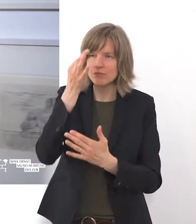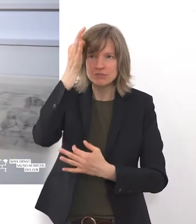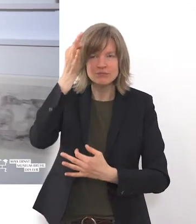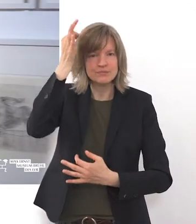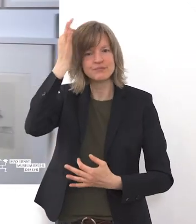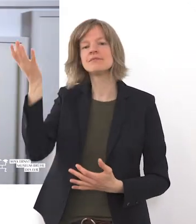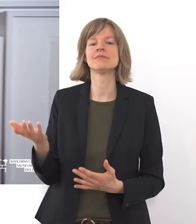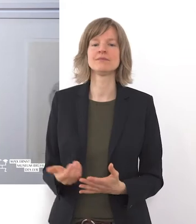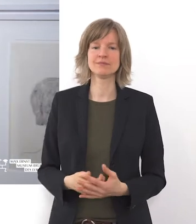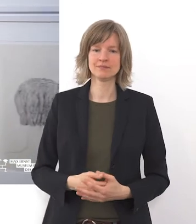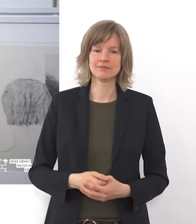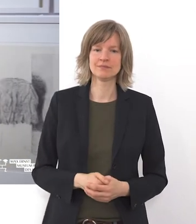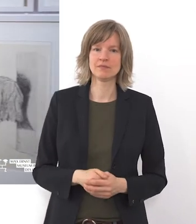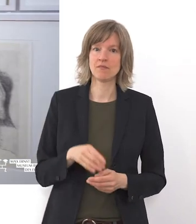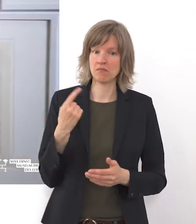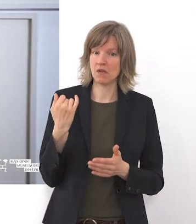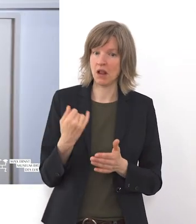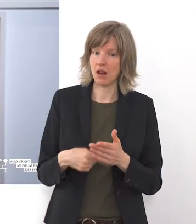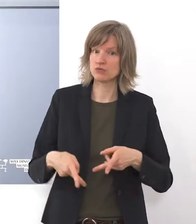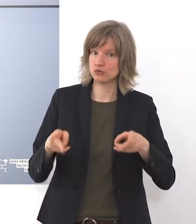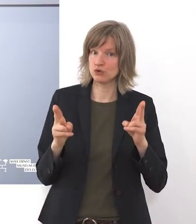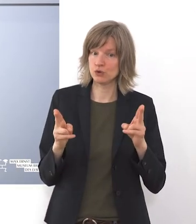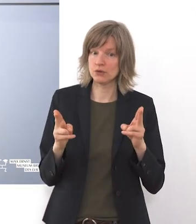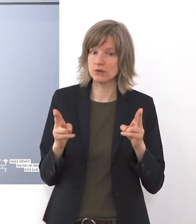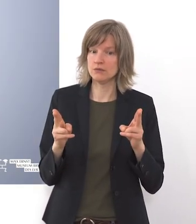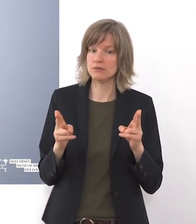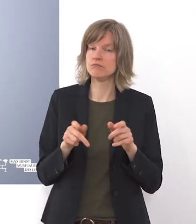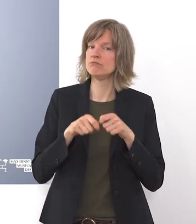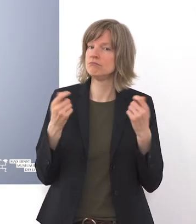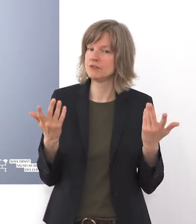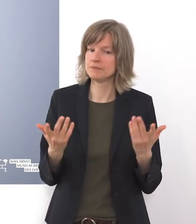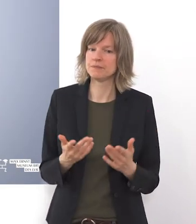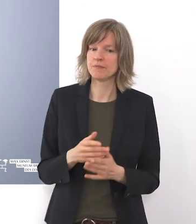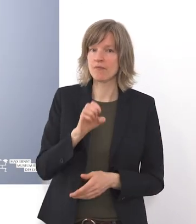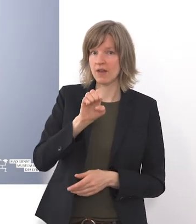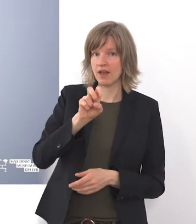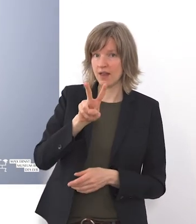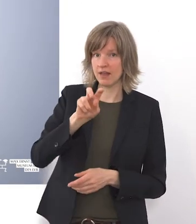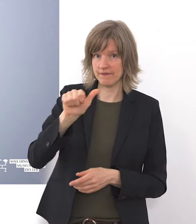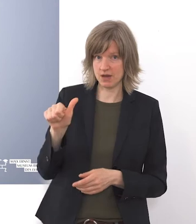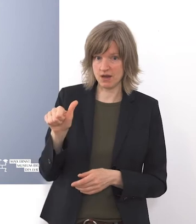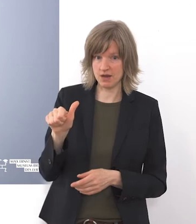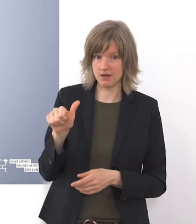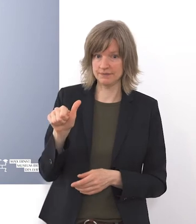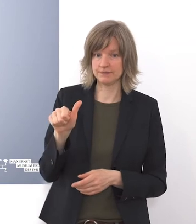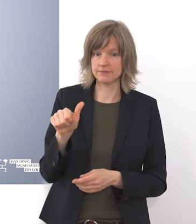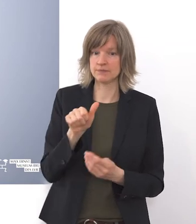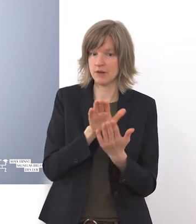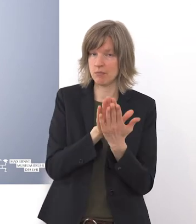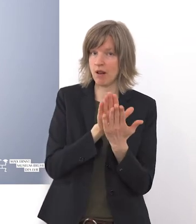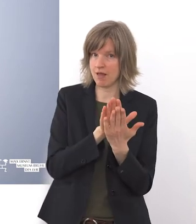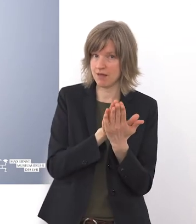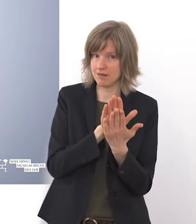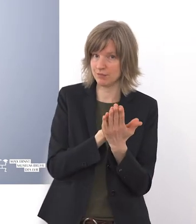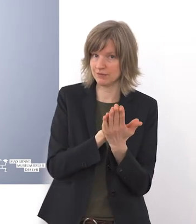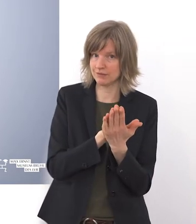Blatt dieses Zyklus hat den Titel Eva, die einzige, die uns bleibt. Denn Max Ernst